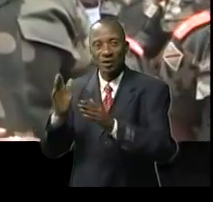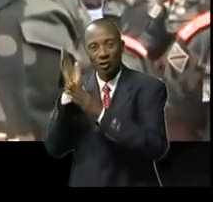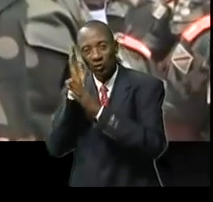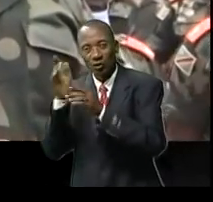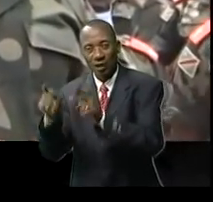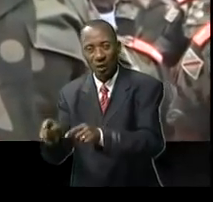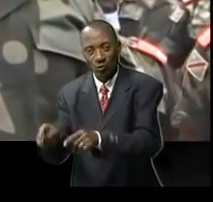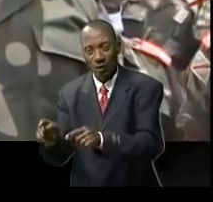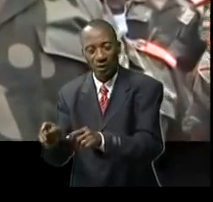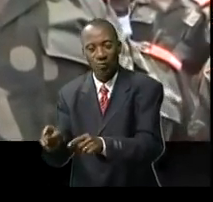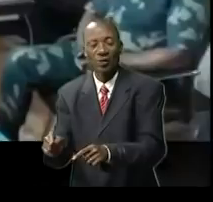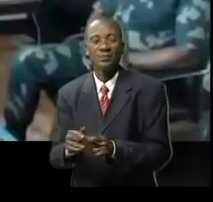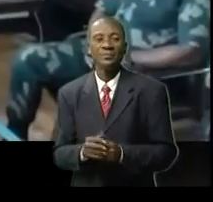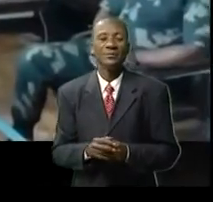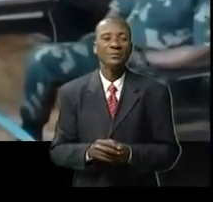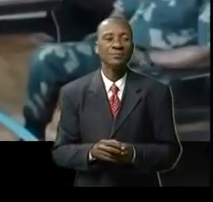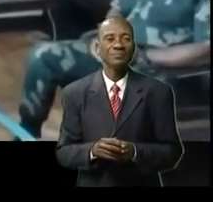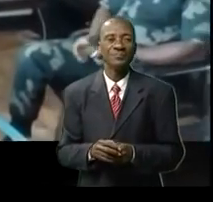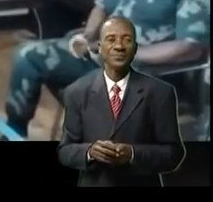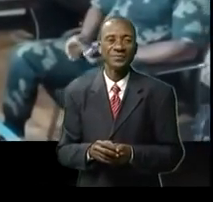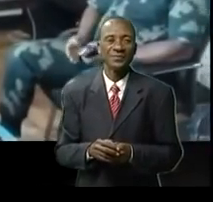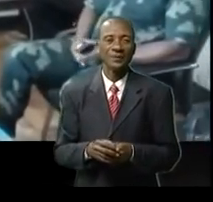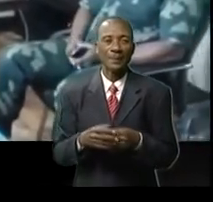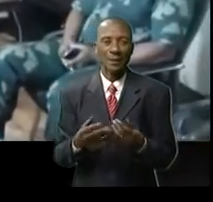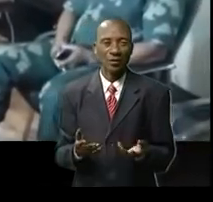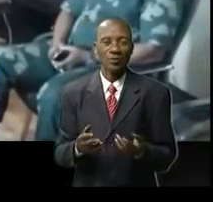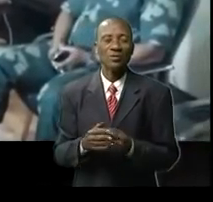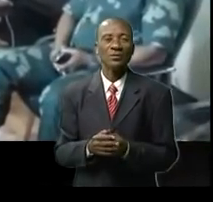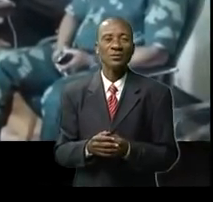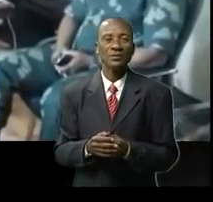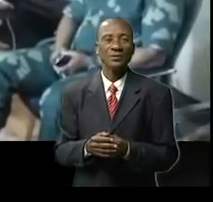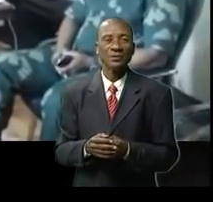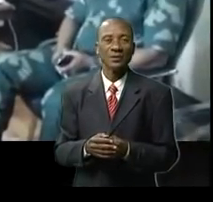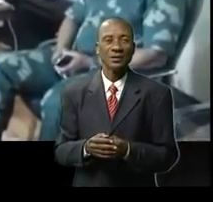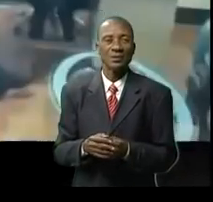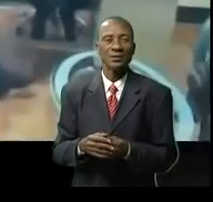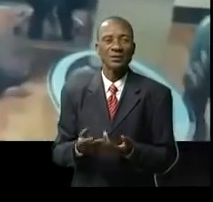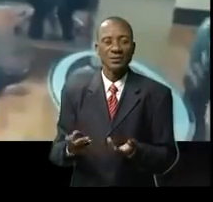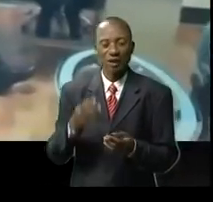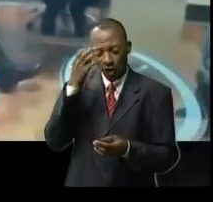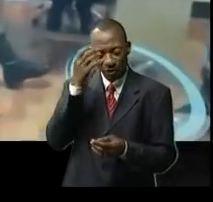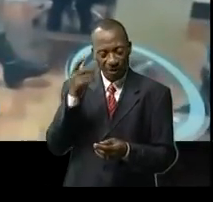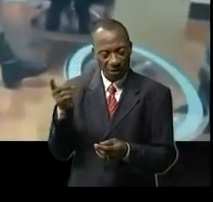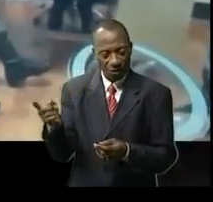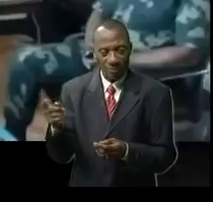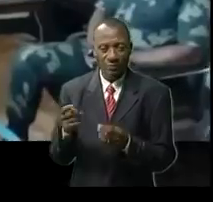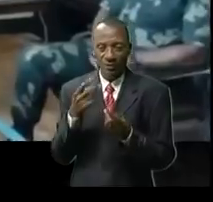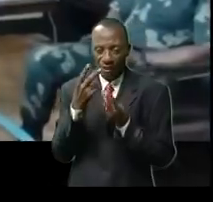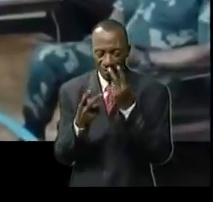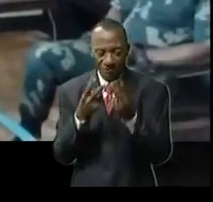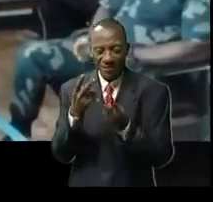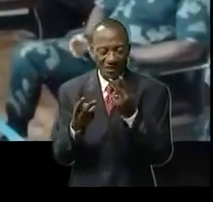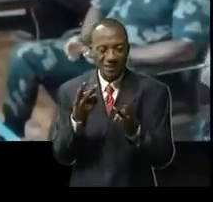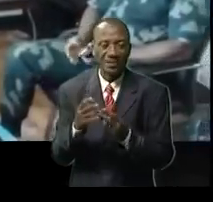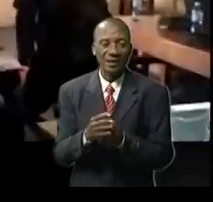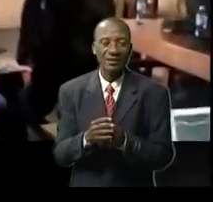quelque chose de merveilleux. Signalons qu'après Kididiwe, le numéro 2 des FRDC a également effectué une visite à la mairie de Beni avant